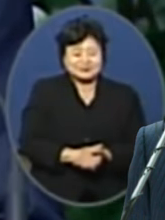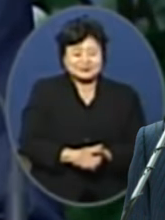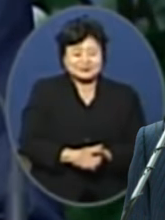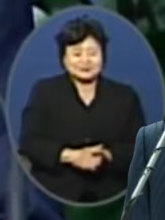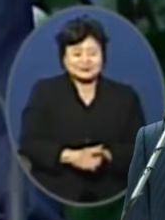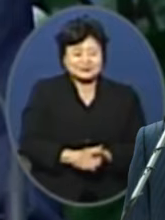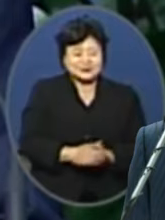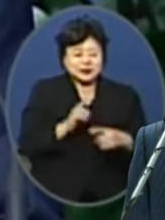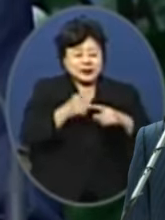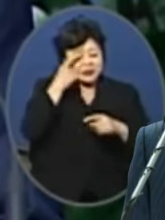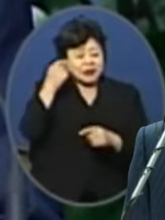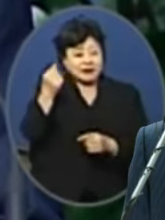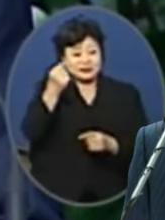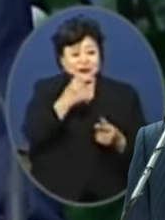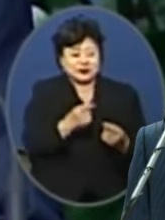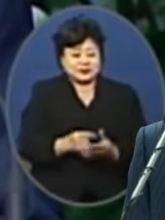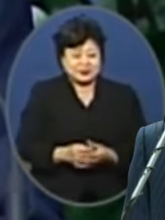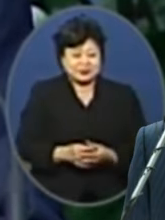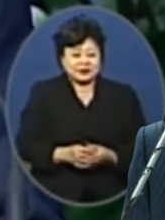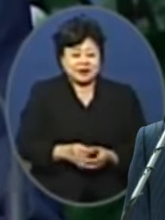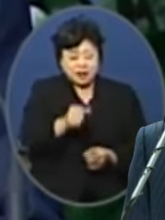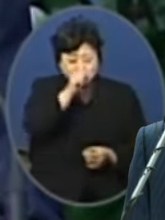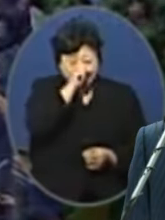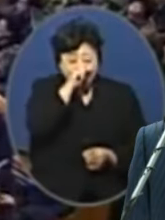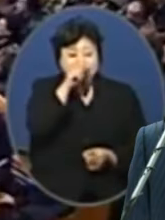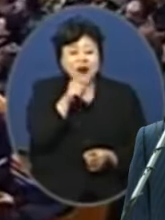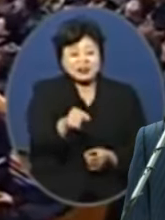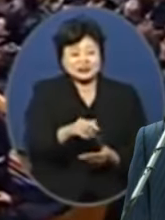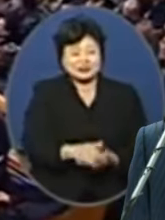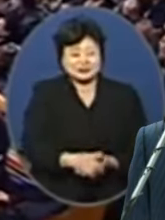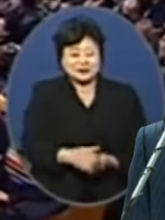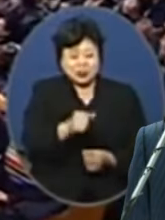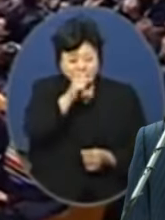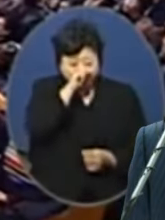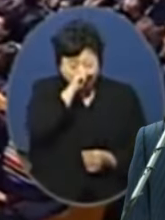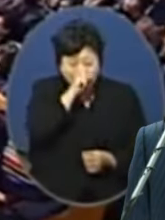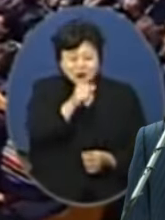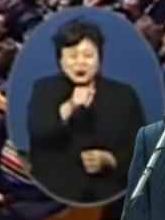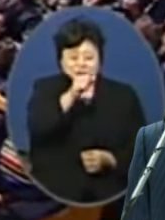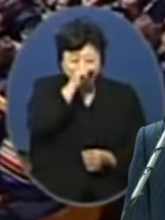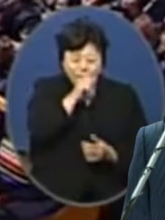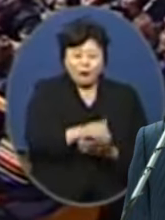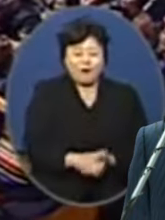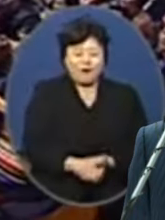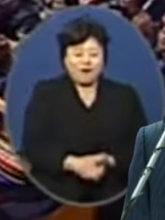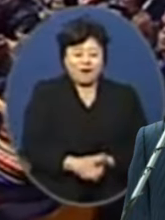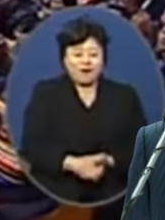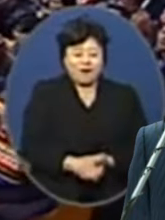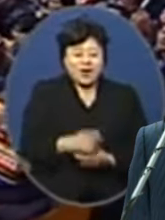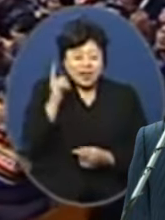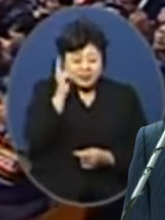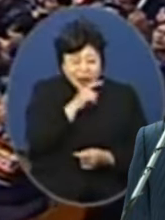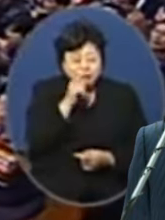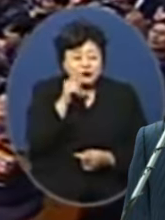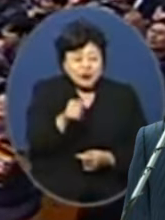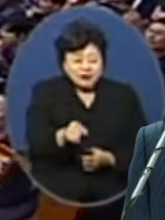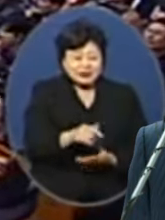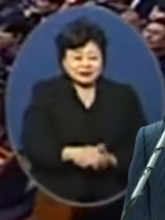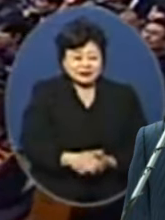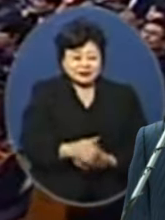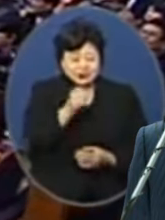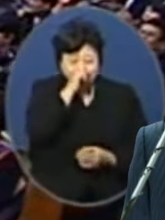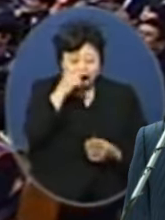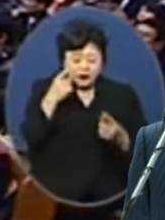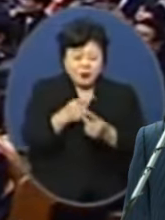이것이 긍정적인 태도인 것입니다 한번 따라 말씀 좋은 것은 좋은 것은 좋아서 좋고 좋아서 좋고 나쁜 것은 나쁜